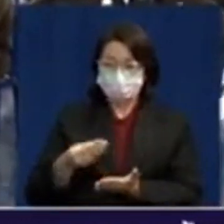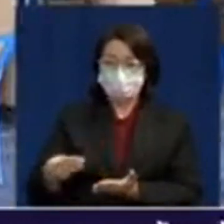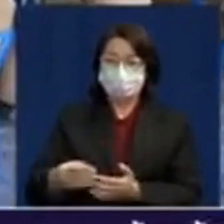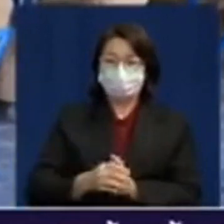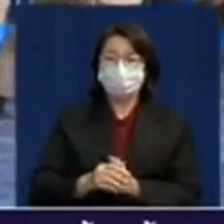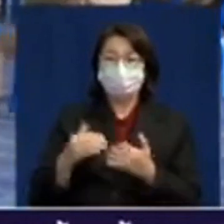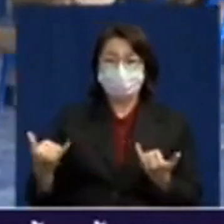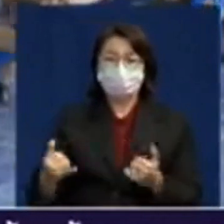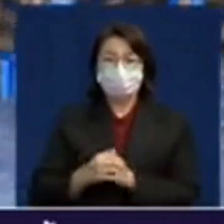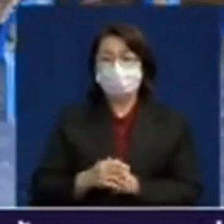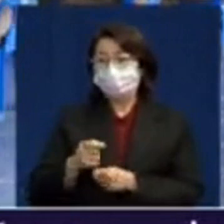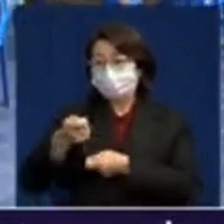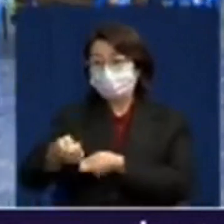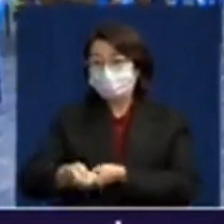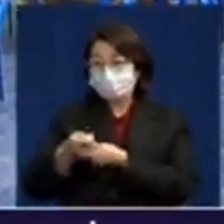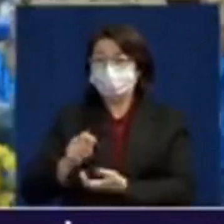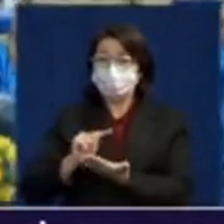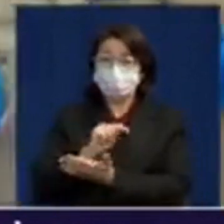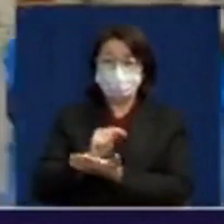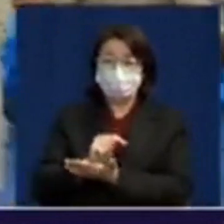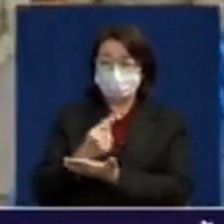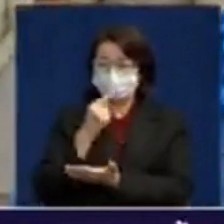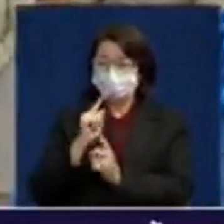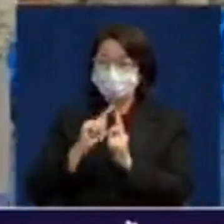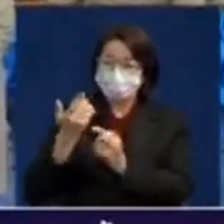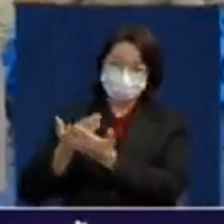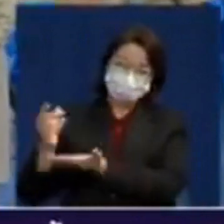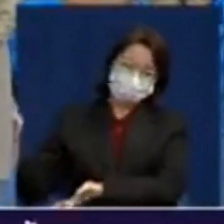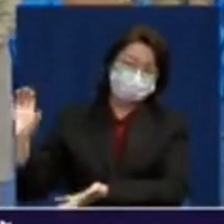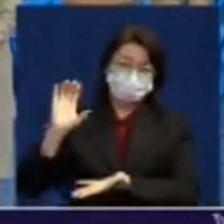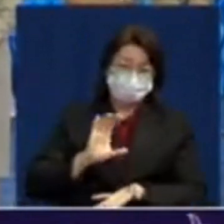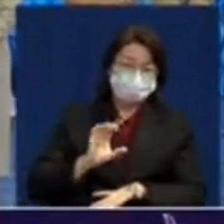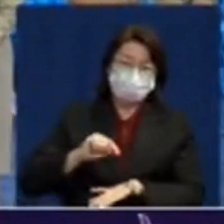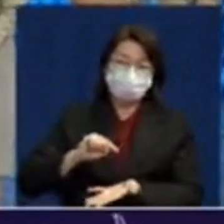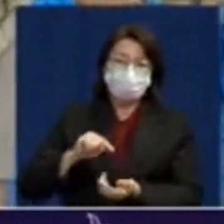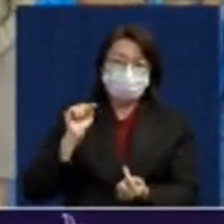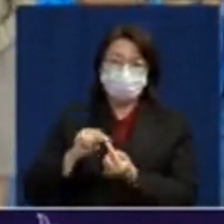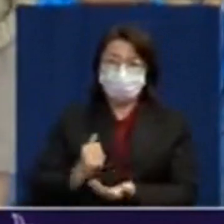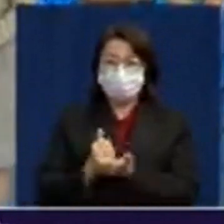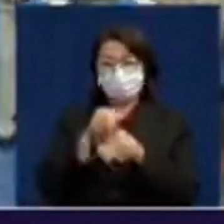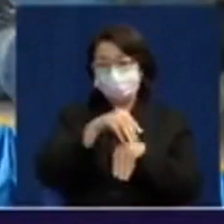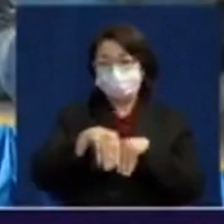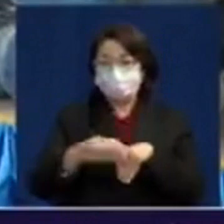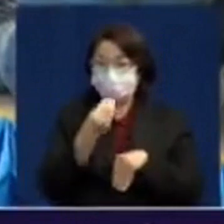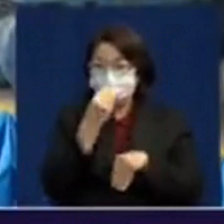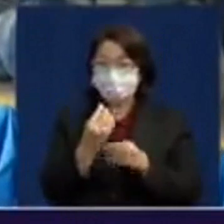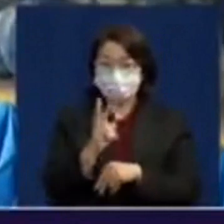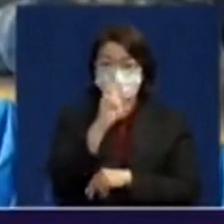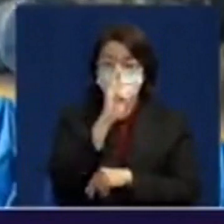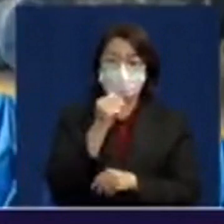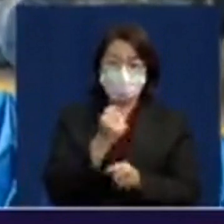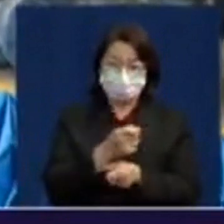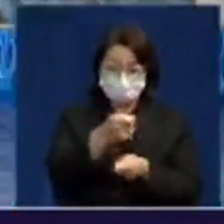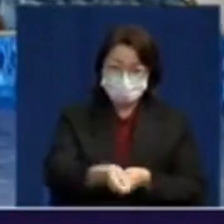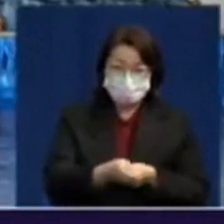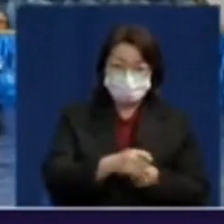ำนักงานเกษตรจังหวัดตากนะคะได้รับการจัดสรรงบประมาณโครงการเกษตรเพื่ออาหารกลางวันสำหรับกิจการจัดทำแปลงผ